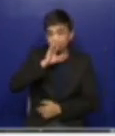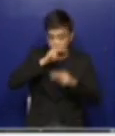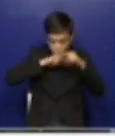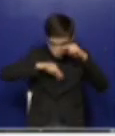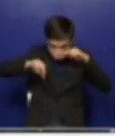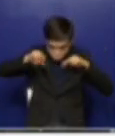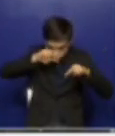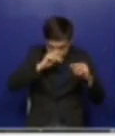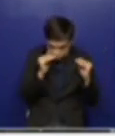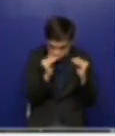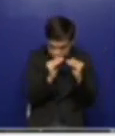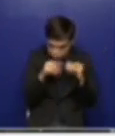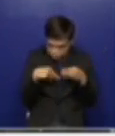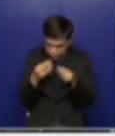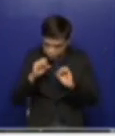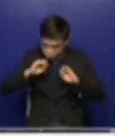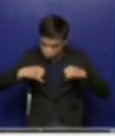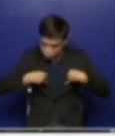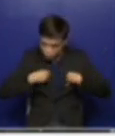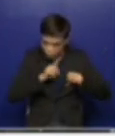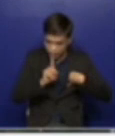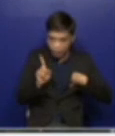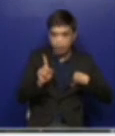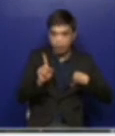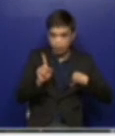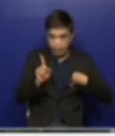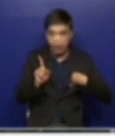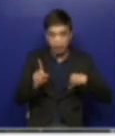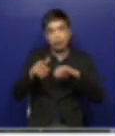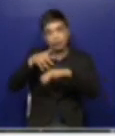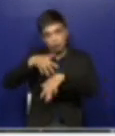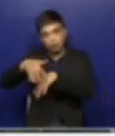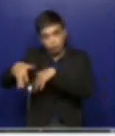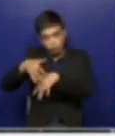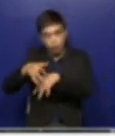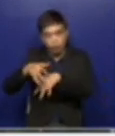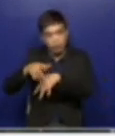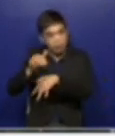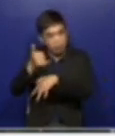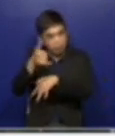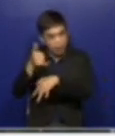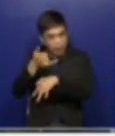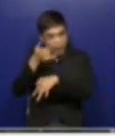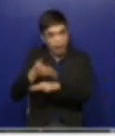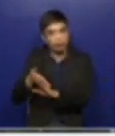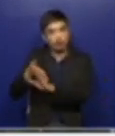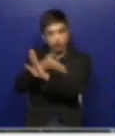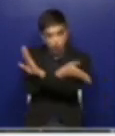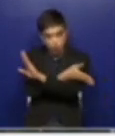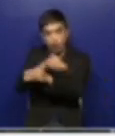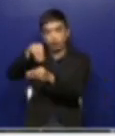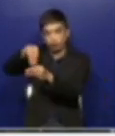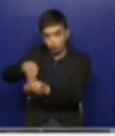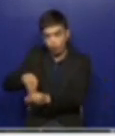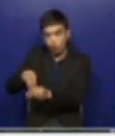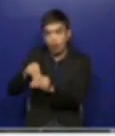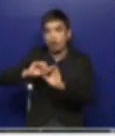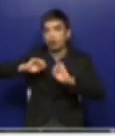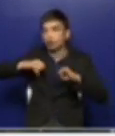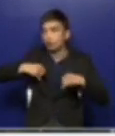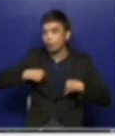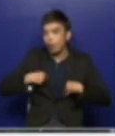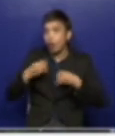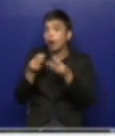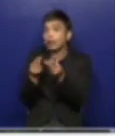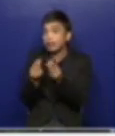จน์สิทธิ์กันแล้วชาวบ้านอาจอยู่อาศัยก่อนมีพ.ร.บ.ป่าสงวนหรือพ.ร.บ.อุทยานแห่งช